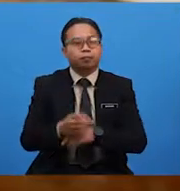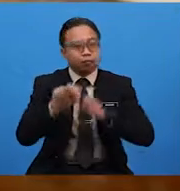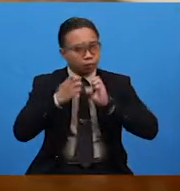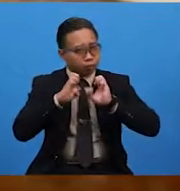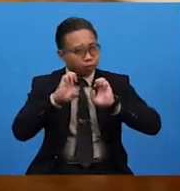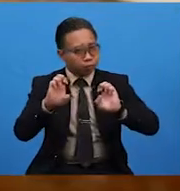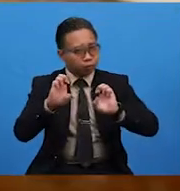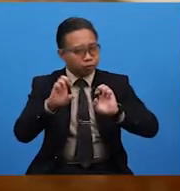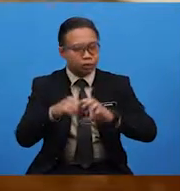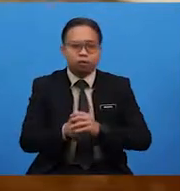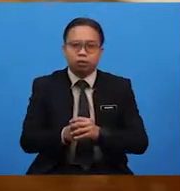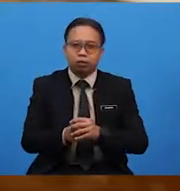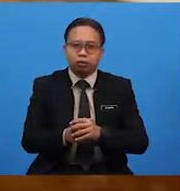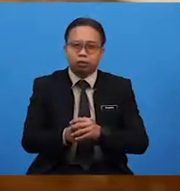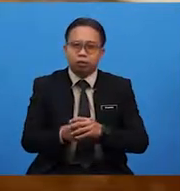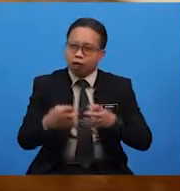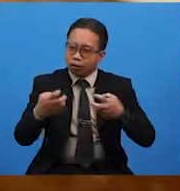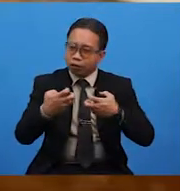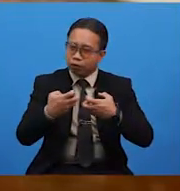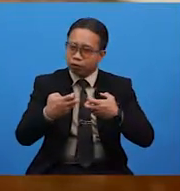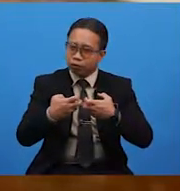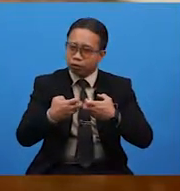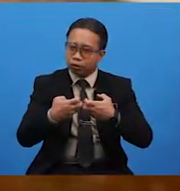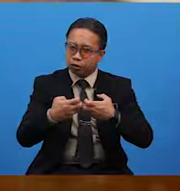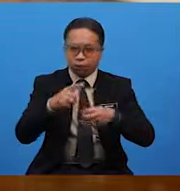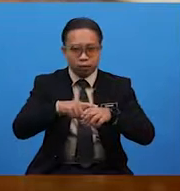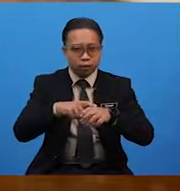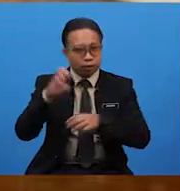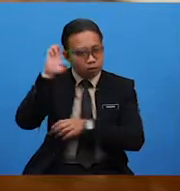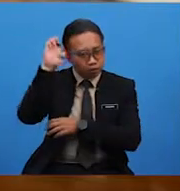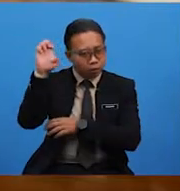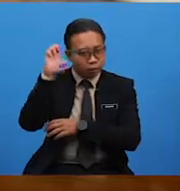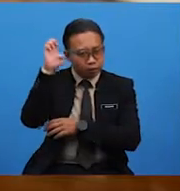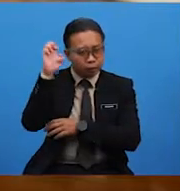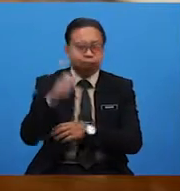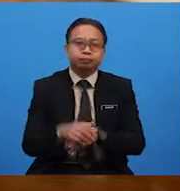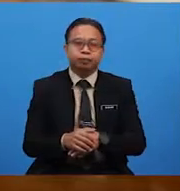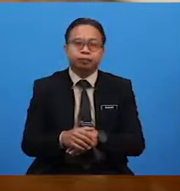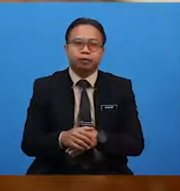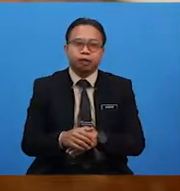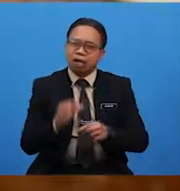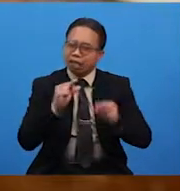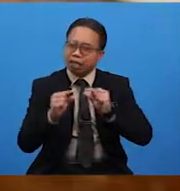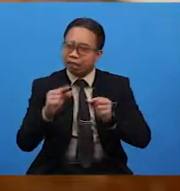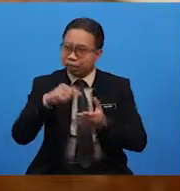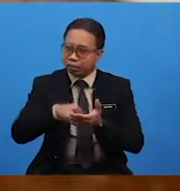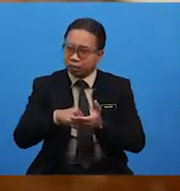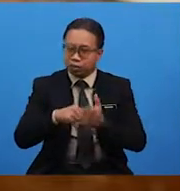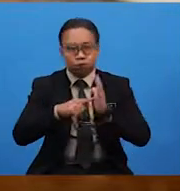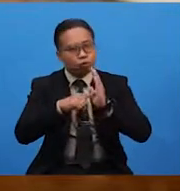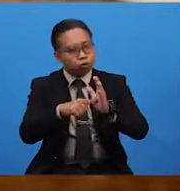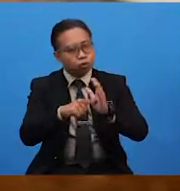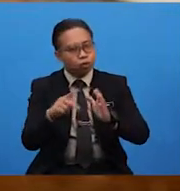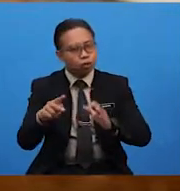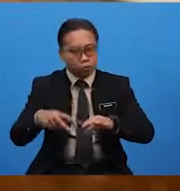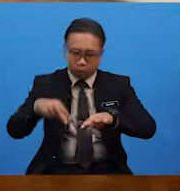revolusi industri yang melanda dunia eropa oleh demikian sebenarnya gerakan ini one menampak kan